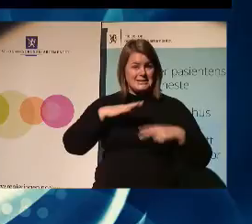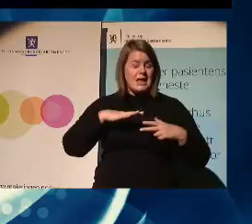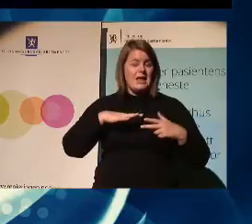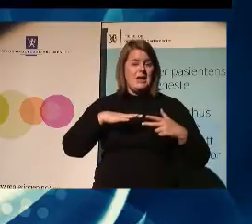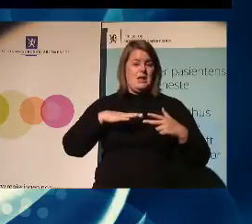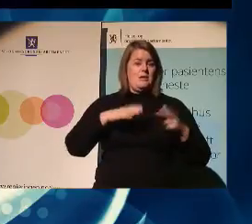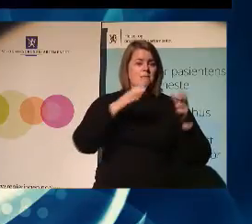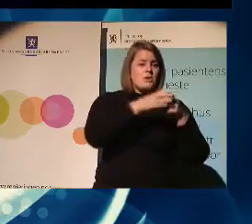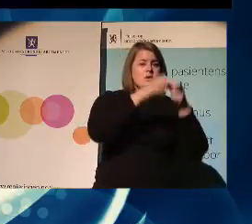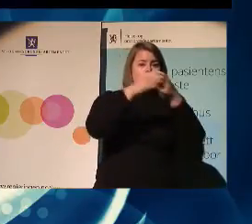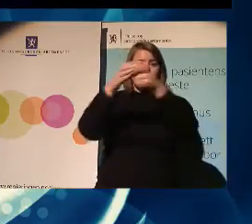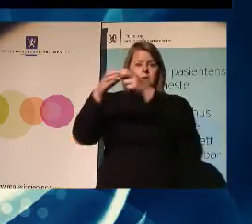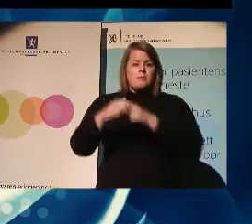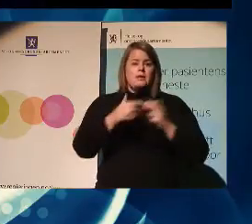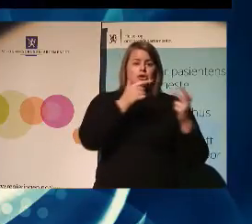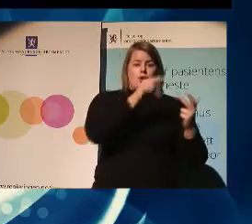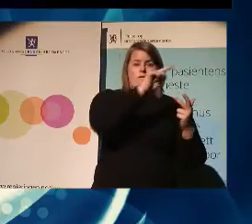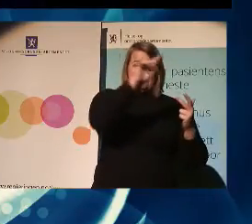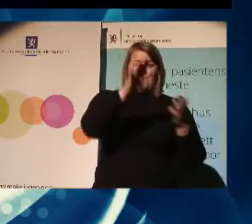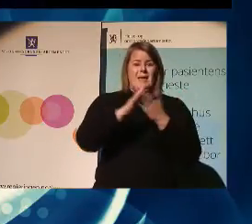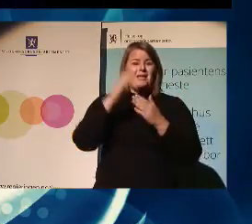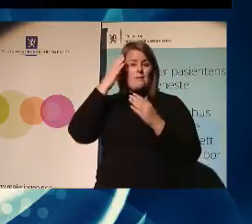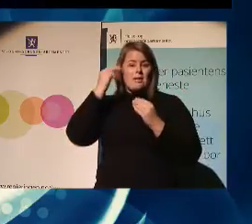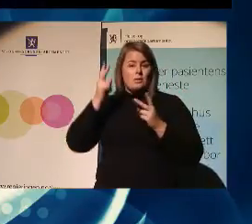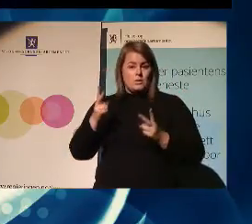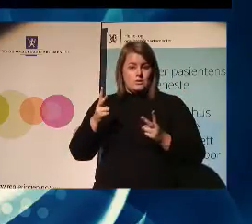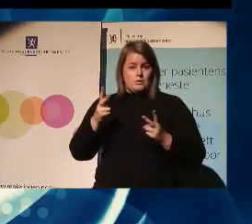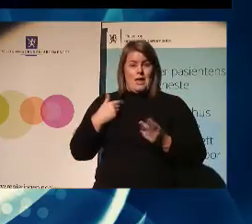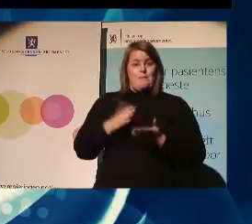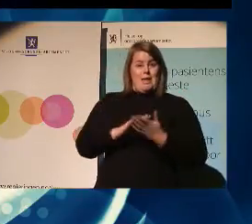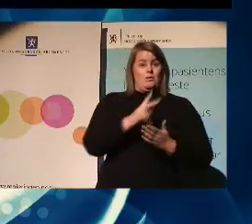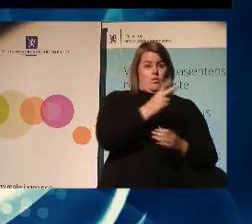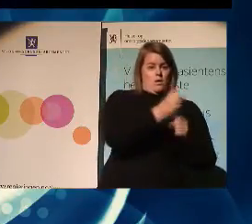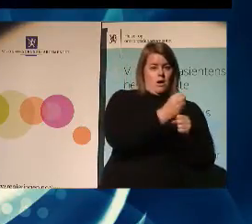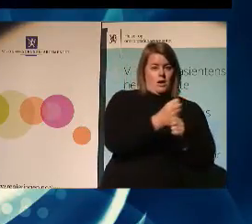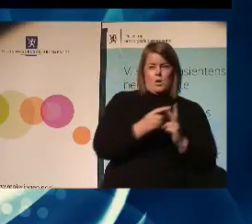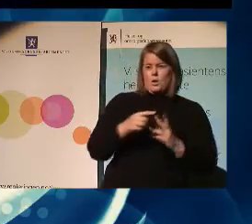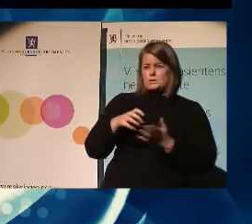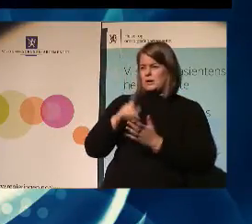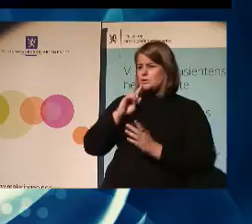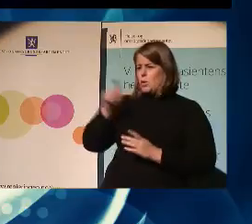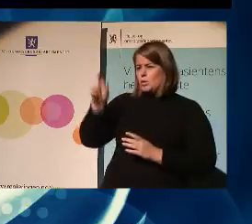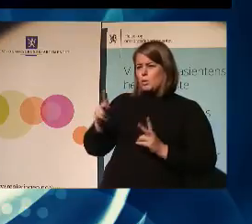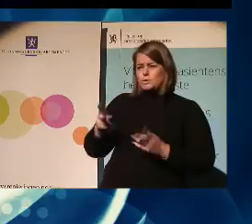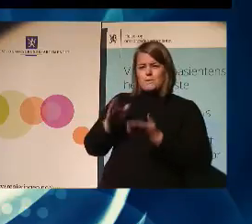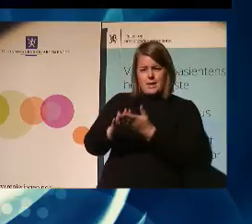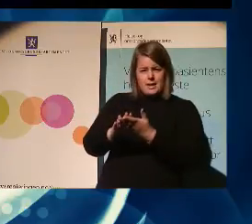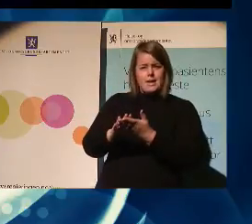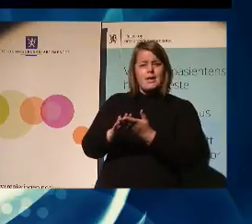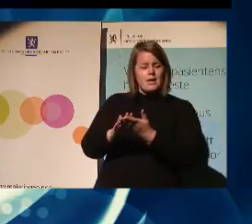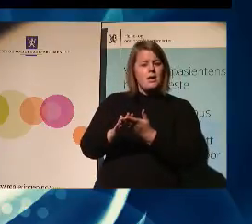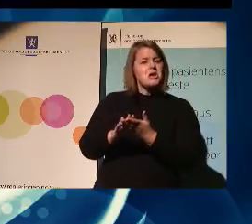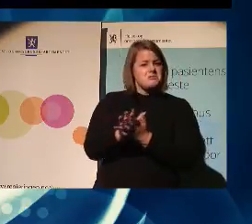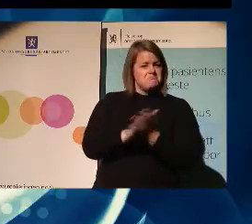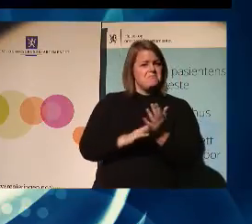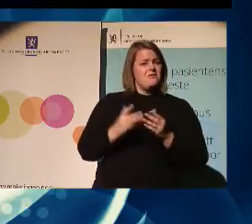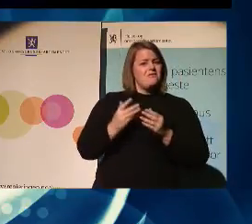og pårørende rundt omkring i Norge. Jeg var med på 2 av dem. Statsråden var også med. Jeg tror vi hadde samme opplevelse at dette var en... Det var